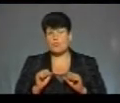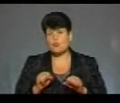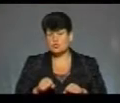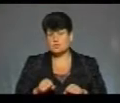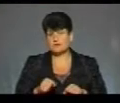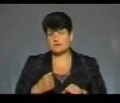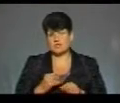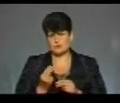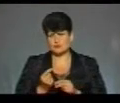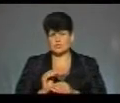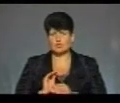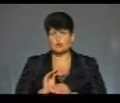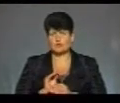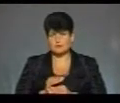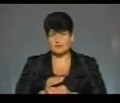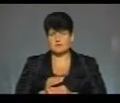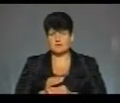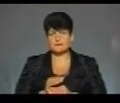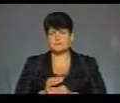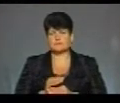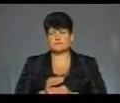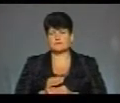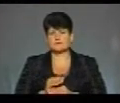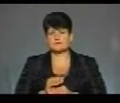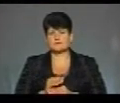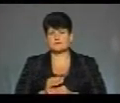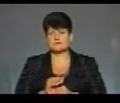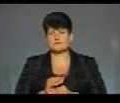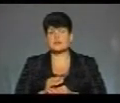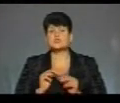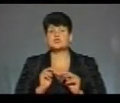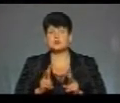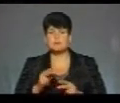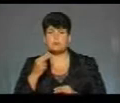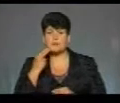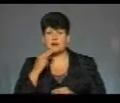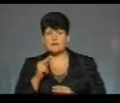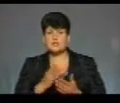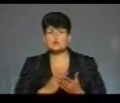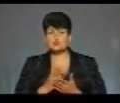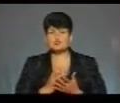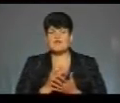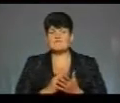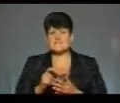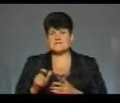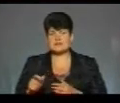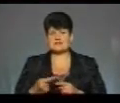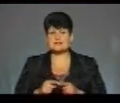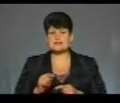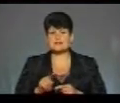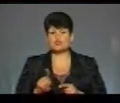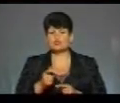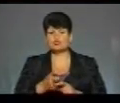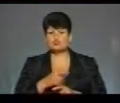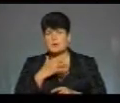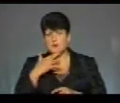теж доповню трішки товариша полковника, так. Чим перевага служби в резерві? Це те, що дуже